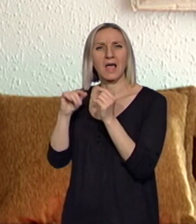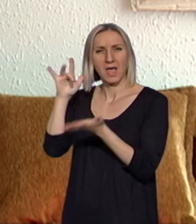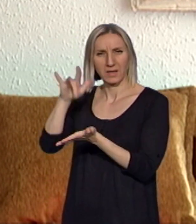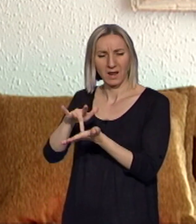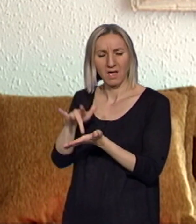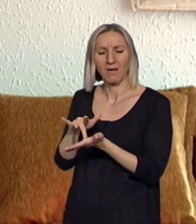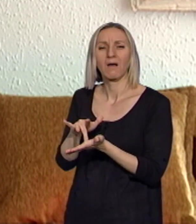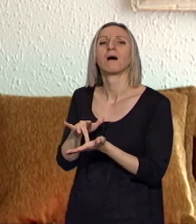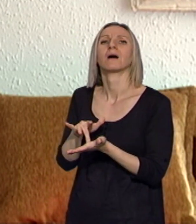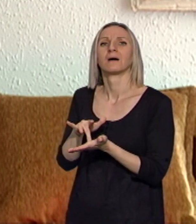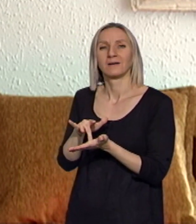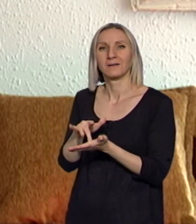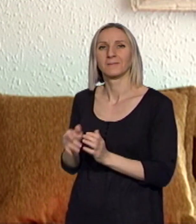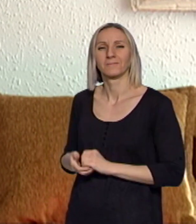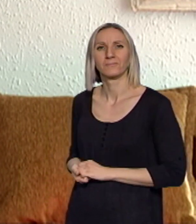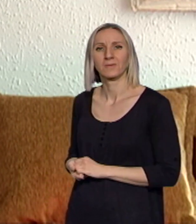i sam